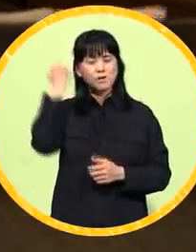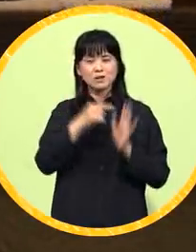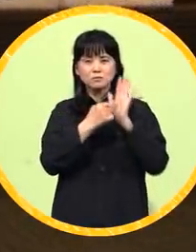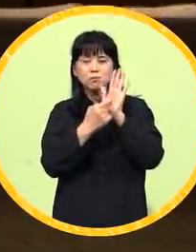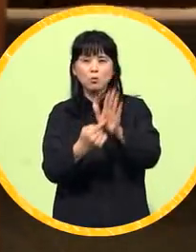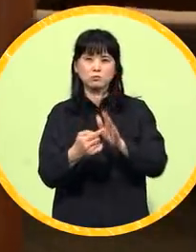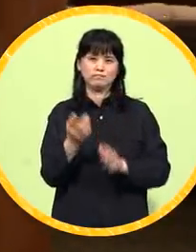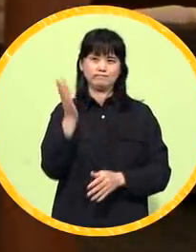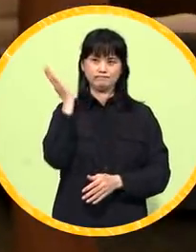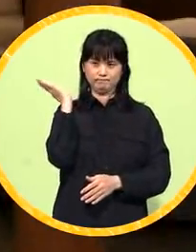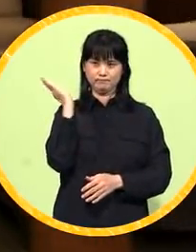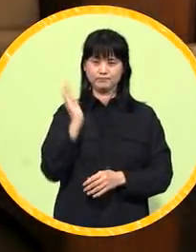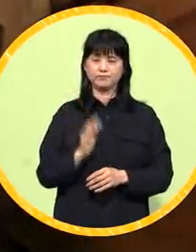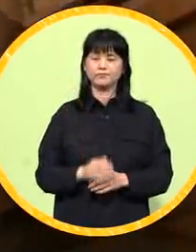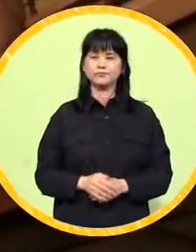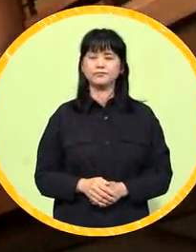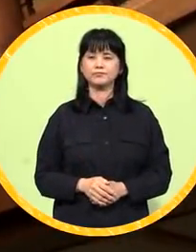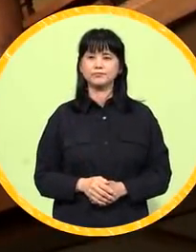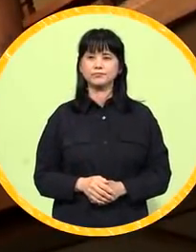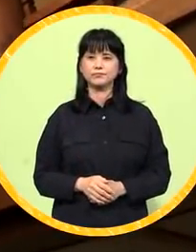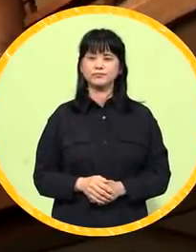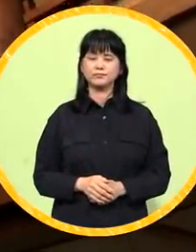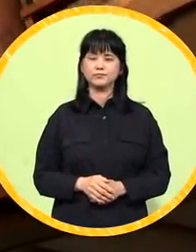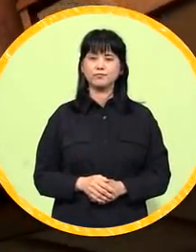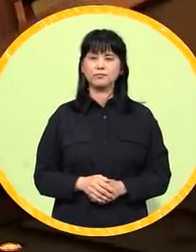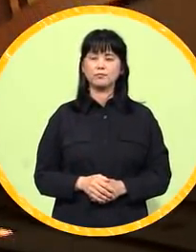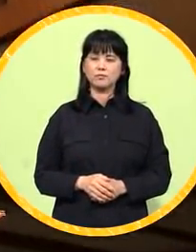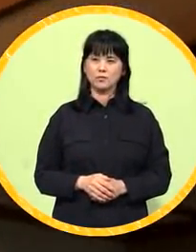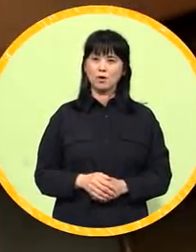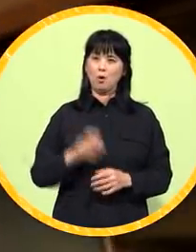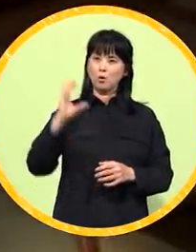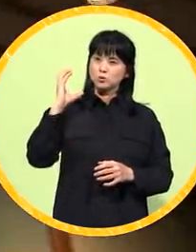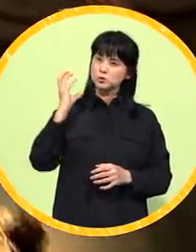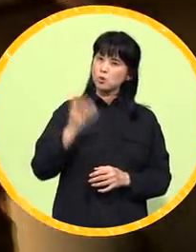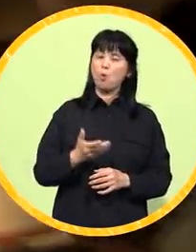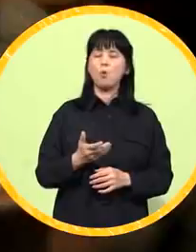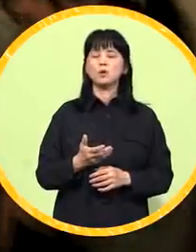こちらなんですう